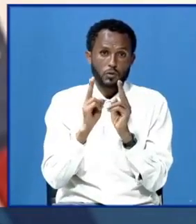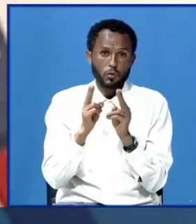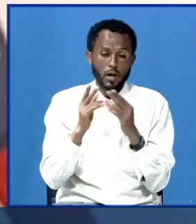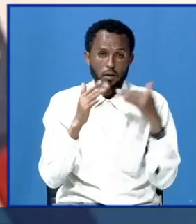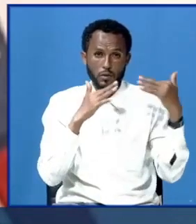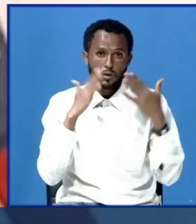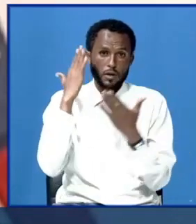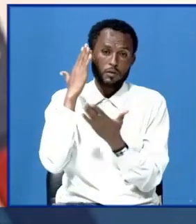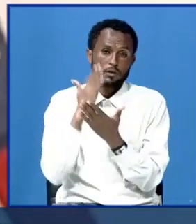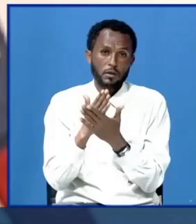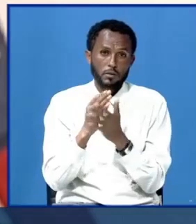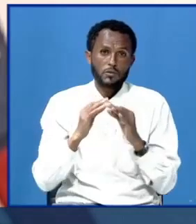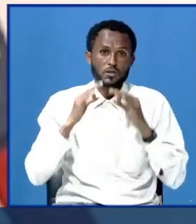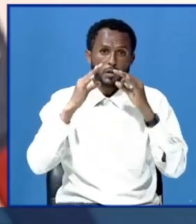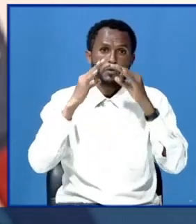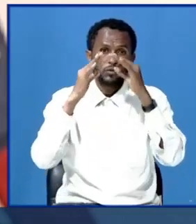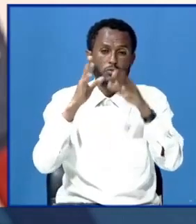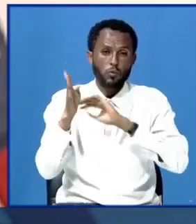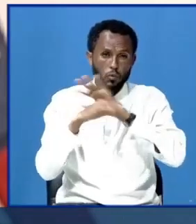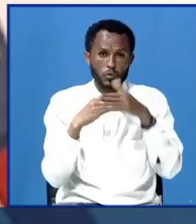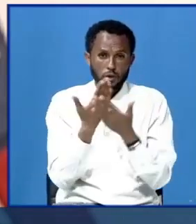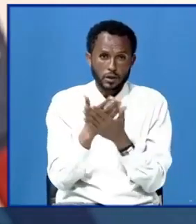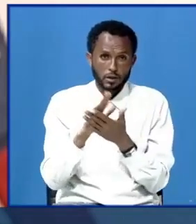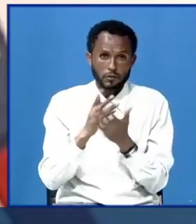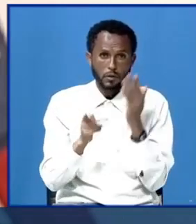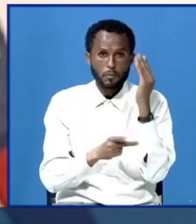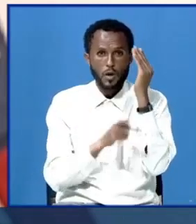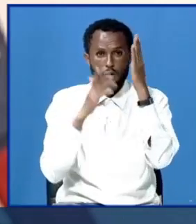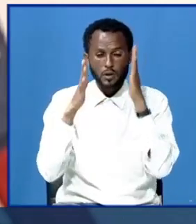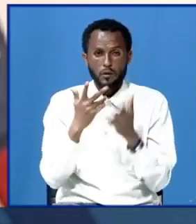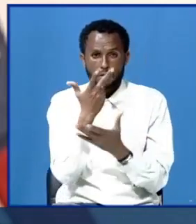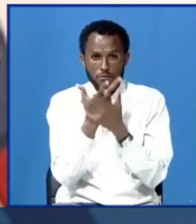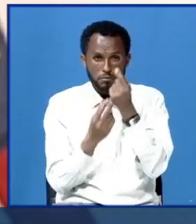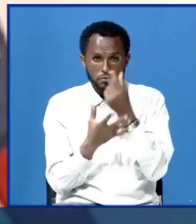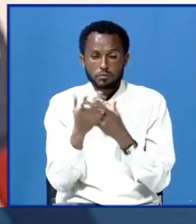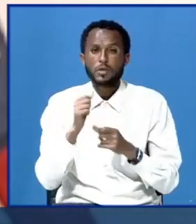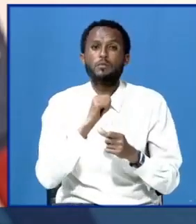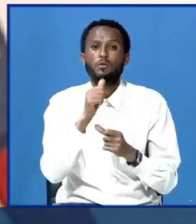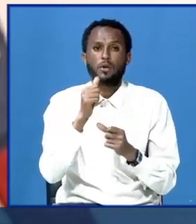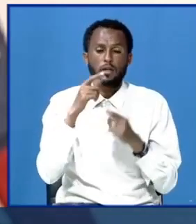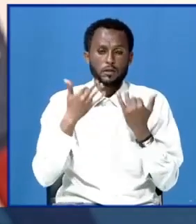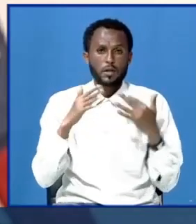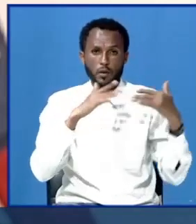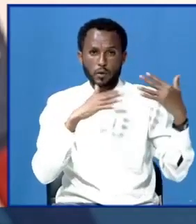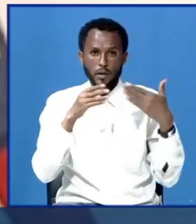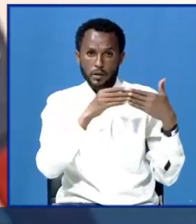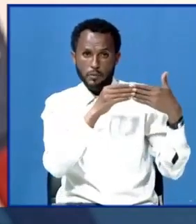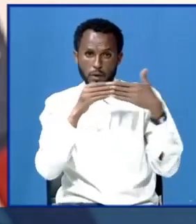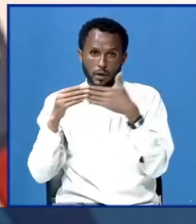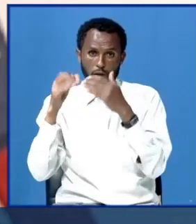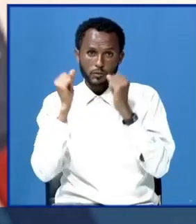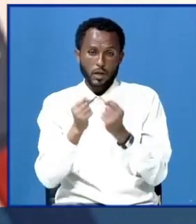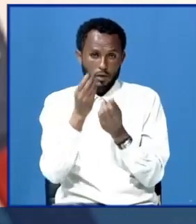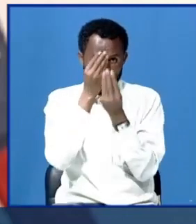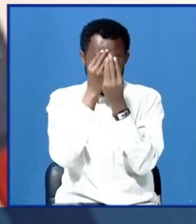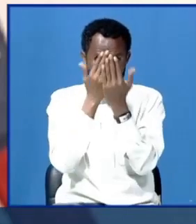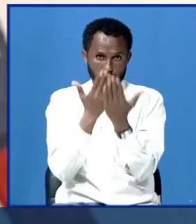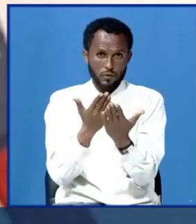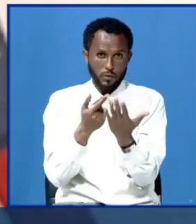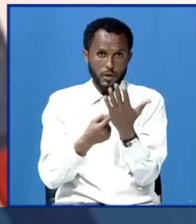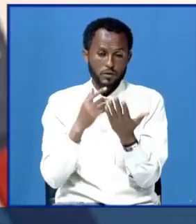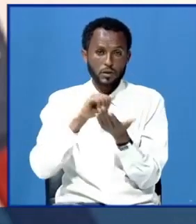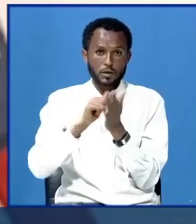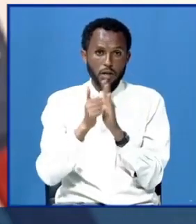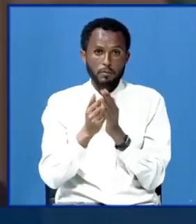ጠጦ ምባል ብዘይምስግጋሩን ኩሉ ዘሳተፈ ፖለቲካዊ ዘተን ብዘይምክያዱን ሕዚ ናብ ኩናት ከምርሕ ከም ዝኽኣለ ድማ ኣፍሊጦም። ሕዚ እውን